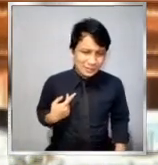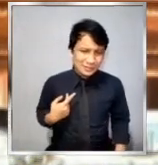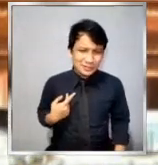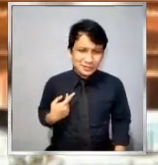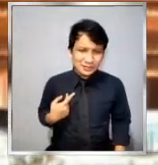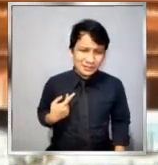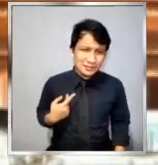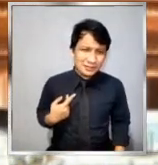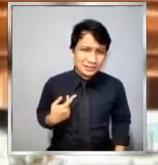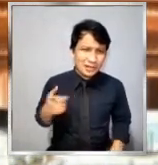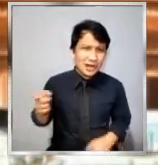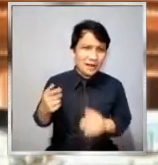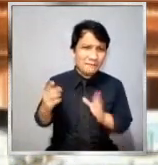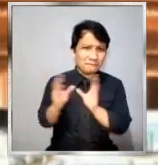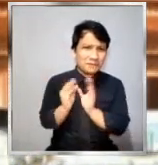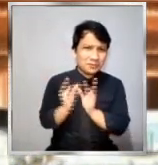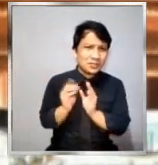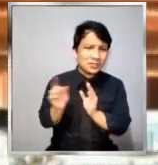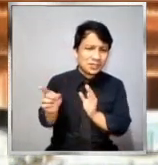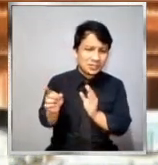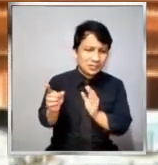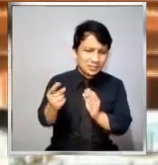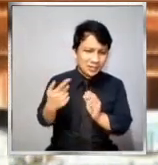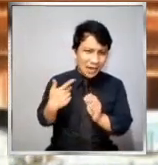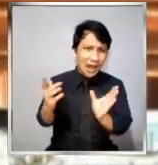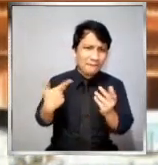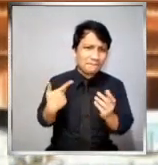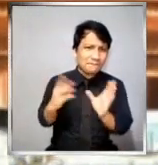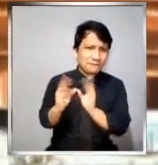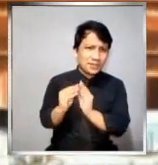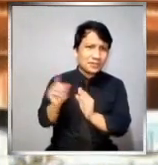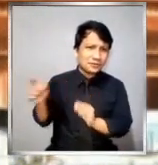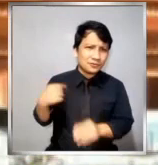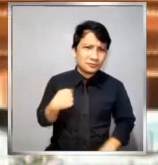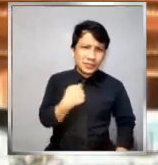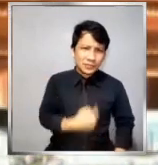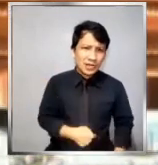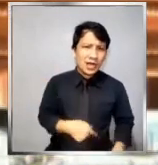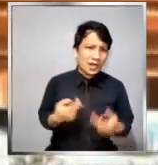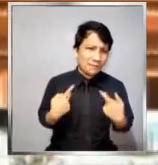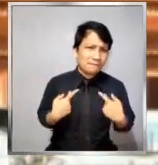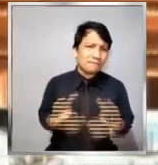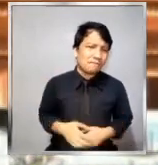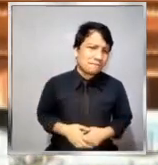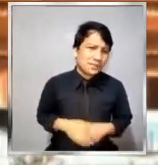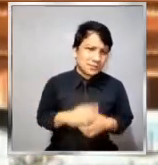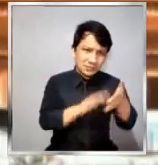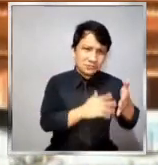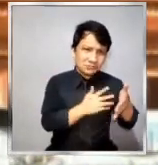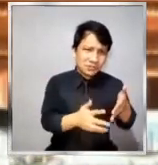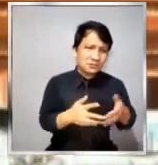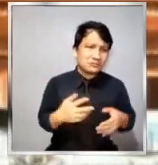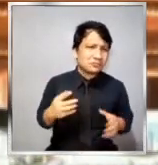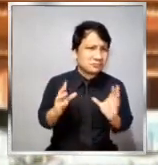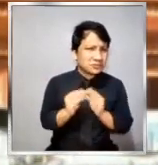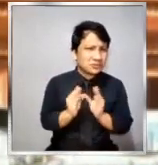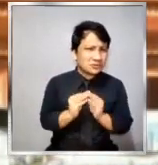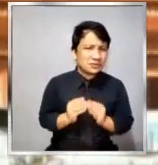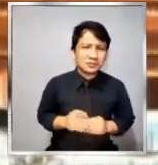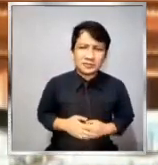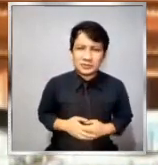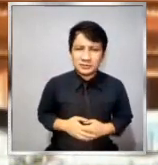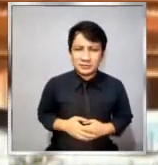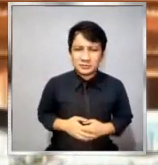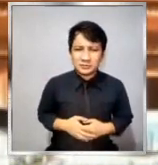meeting pa sa kanya. Ah, okay. Hindi pa na ano yung China.